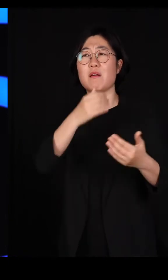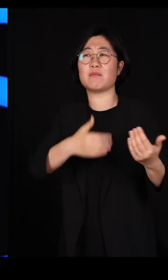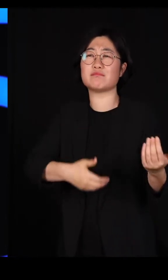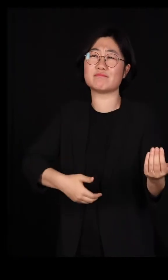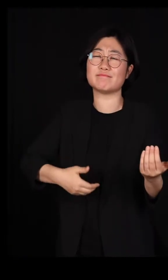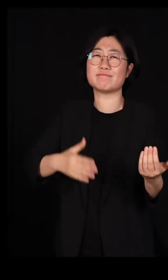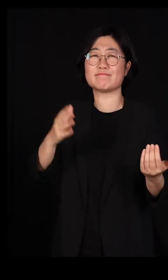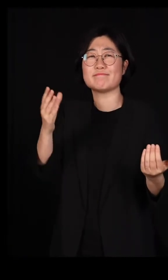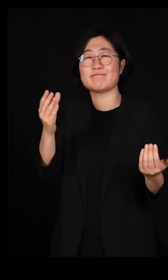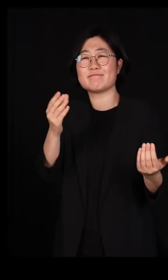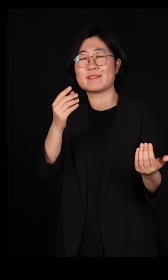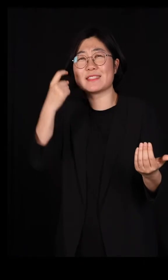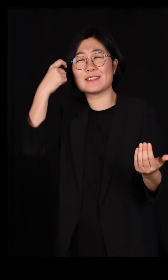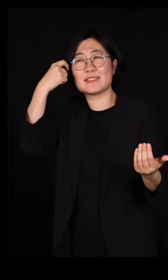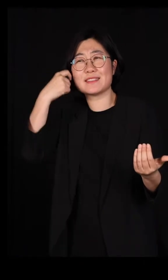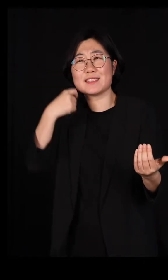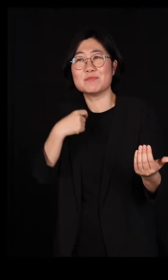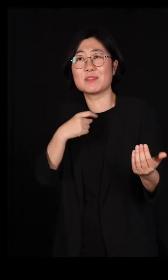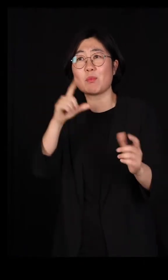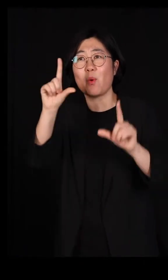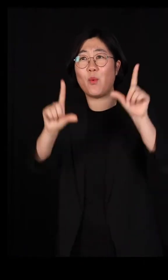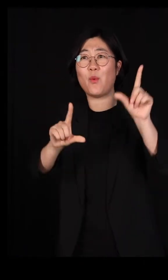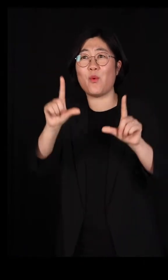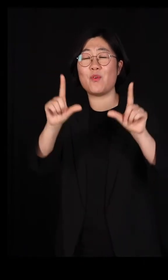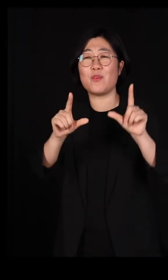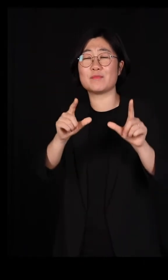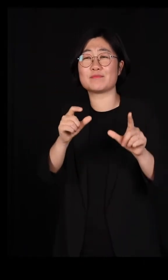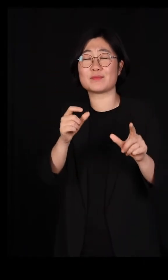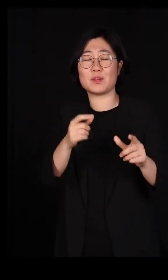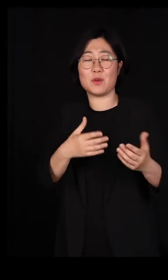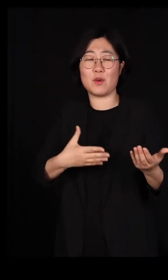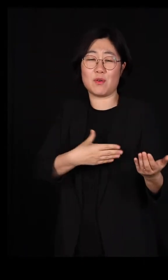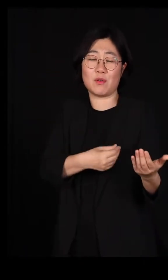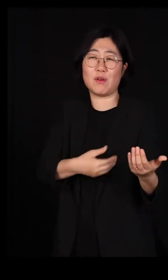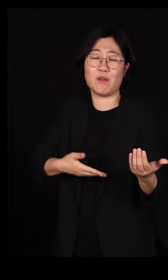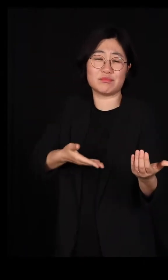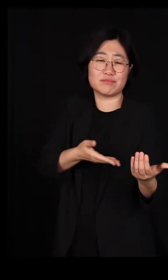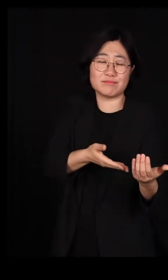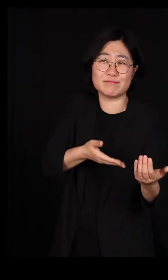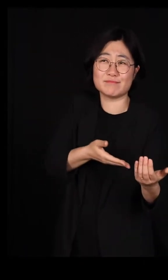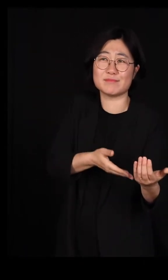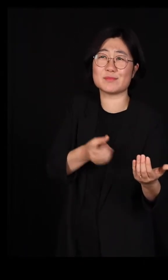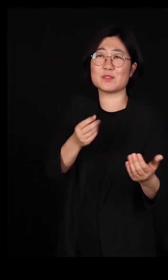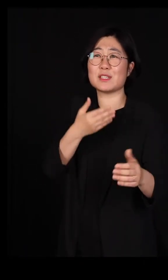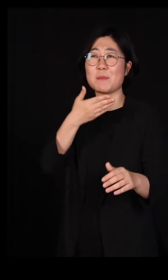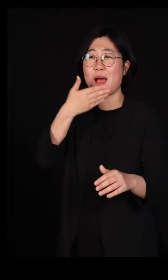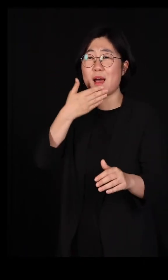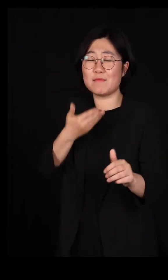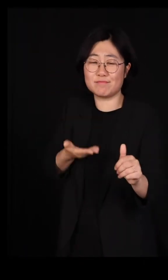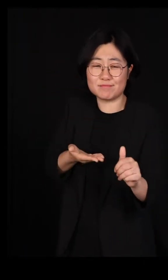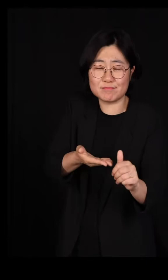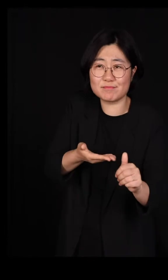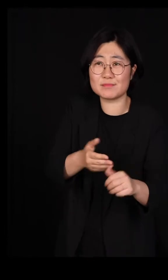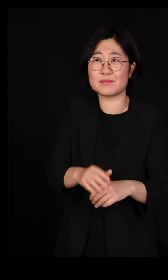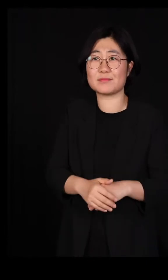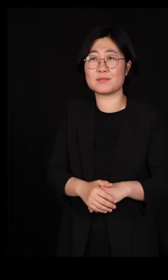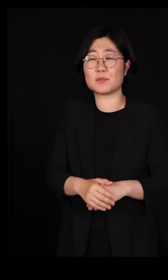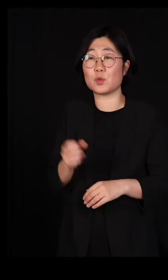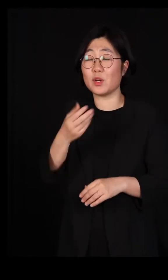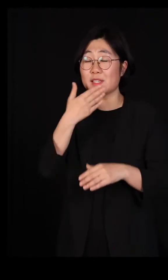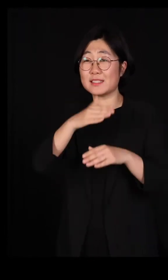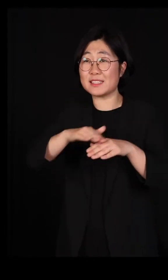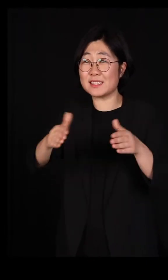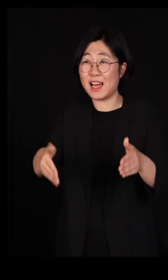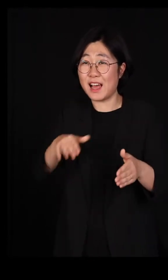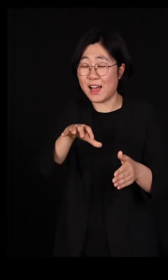풍속화로, 굉장히 성스럽게, 성모의 모습으로, 뭐 모유 수유부터 이유식을 주고 뭐 식탁에 앉아서 밥